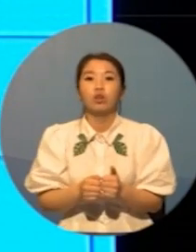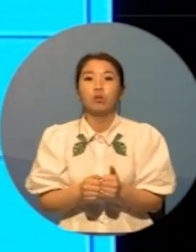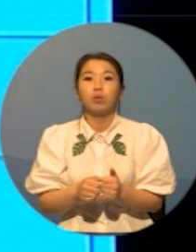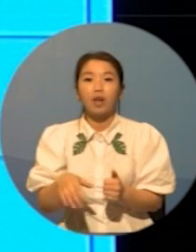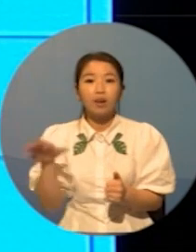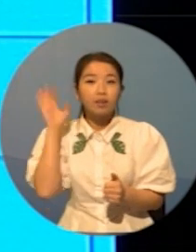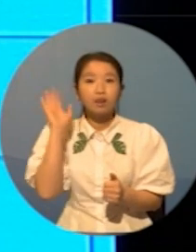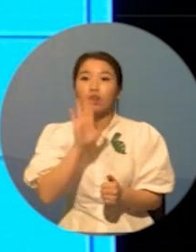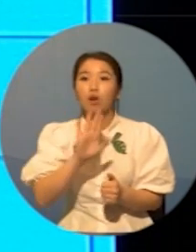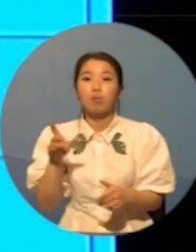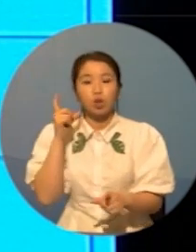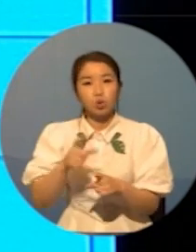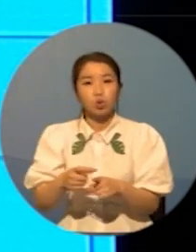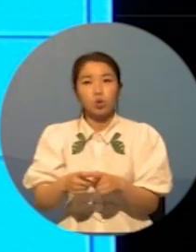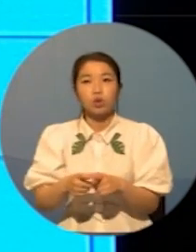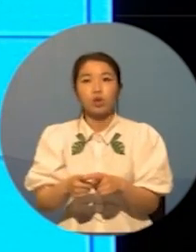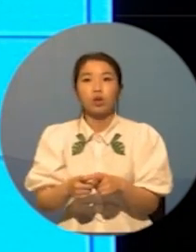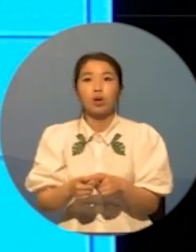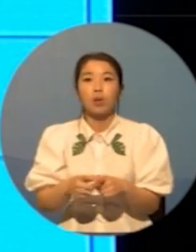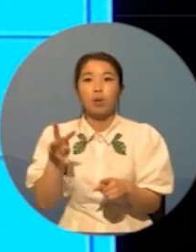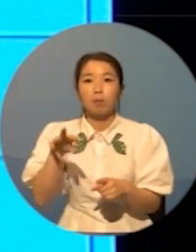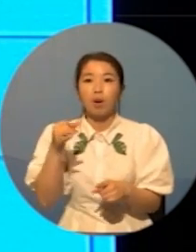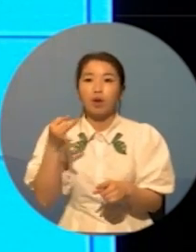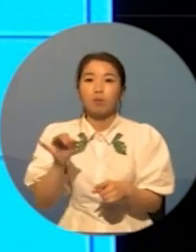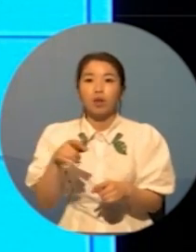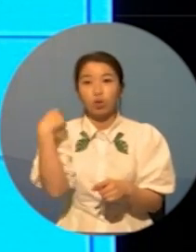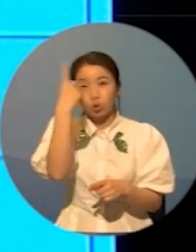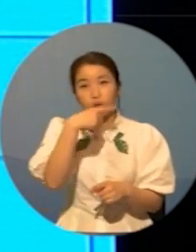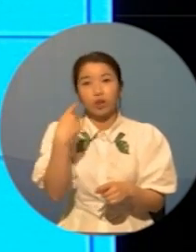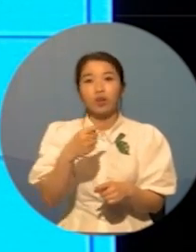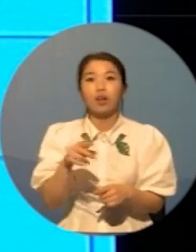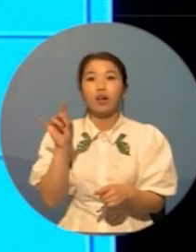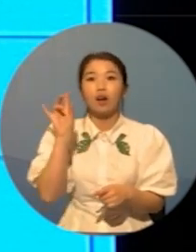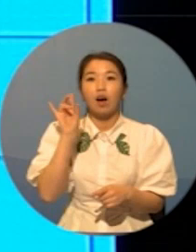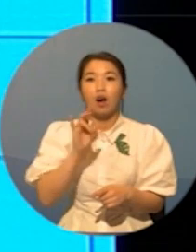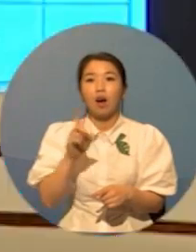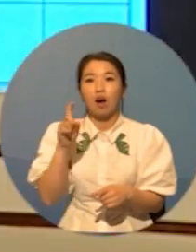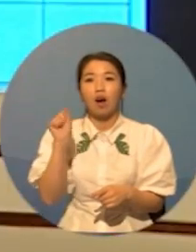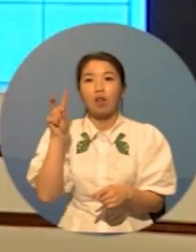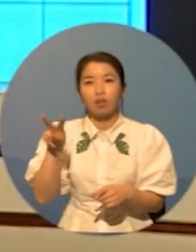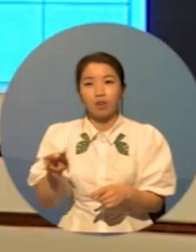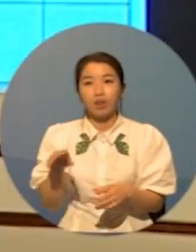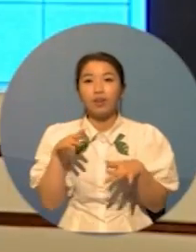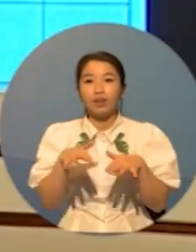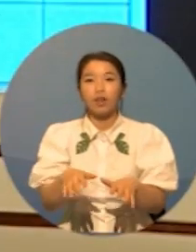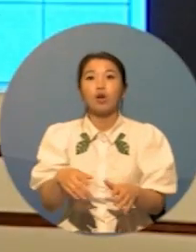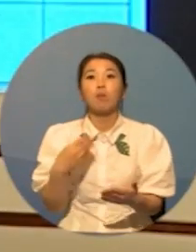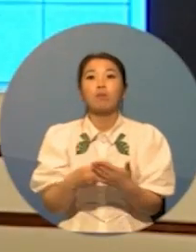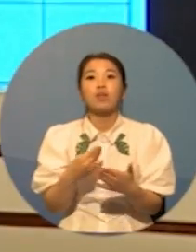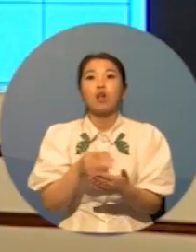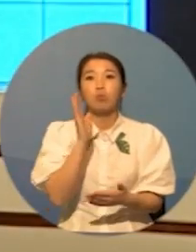сөзі, май-мей формалы, хал фейлге мысал болады. Болымсыз формасы.